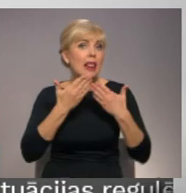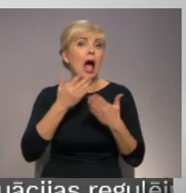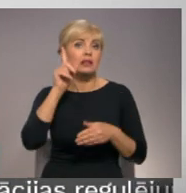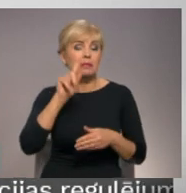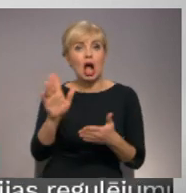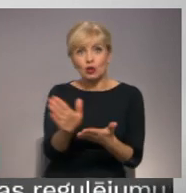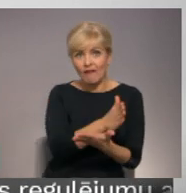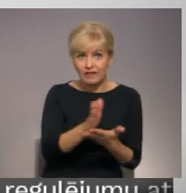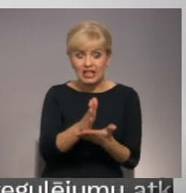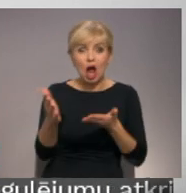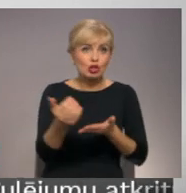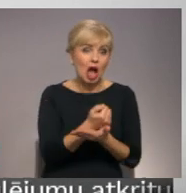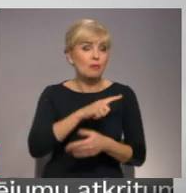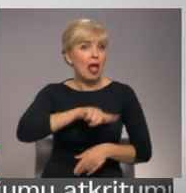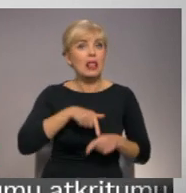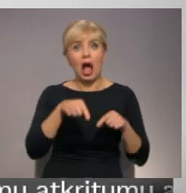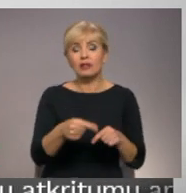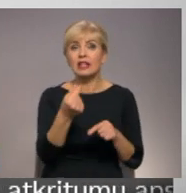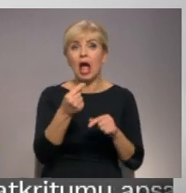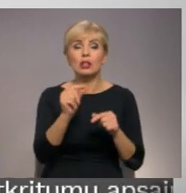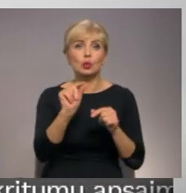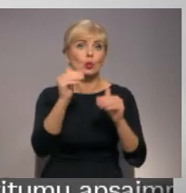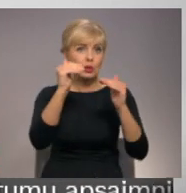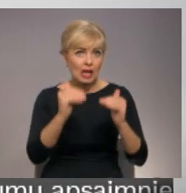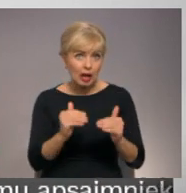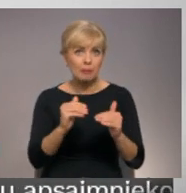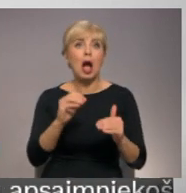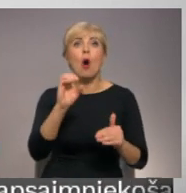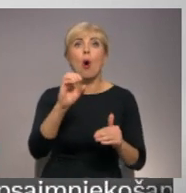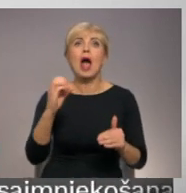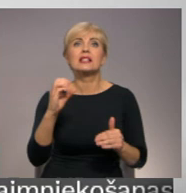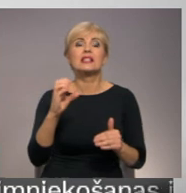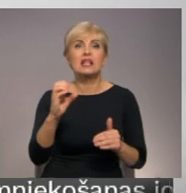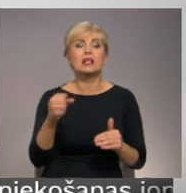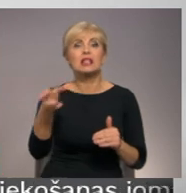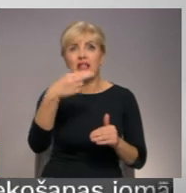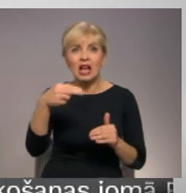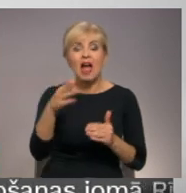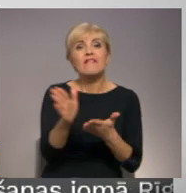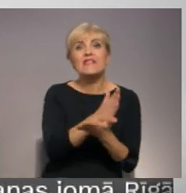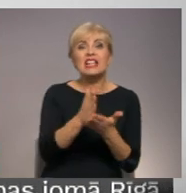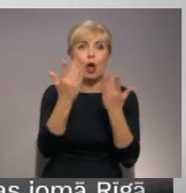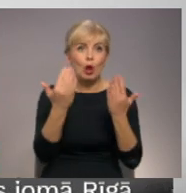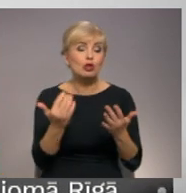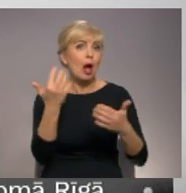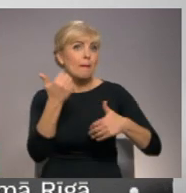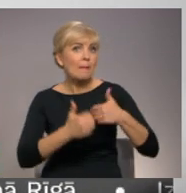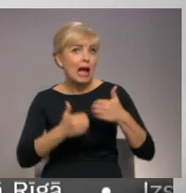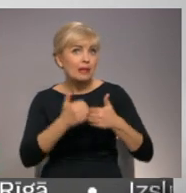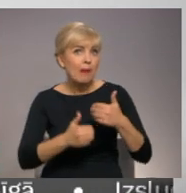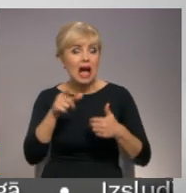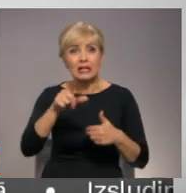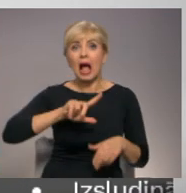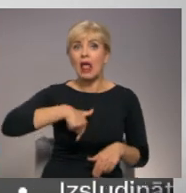prasmes vidējie sasniegumi Latvijā ir nedaudz zemāki par OECD valstu vidējo rezultātu. Matemātikas zināšanas